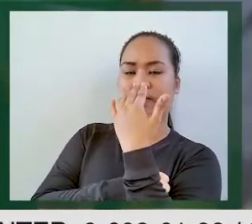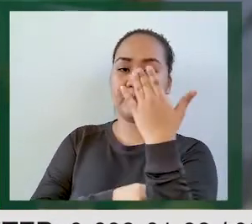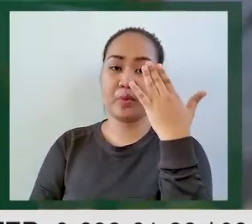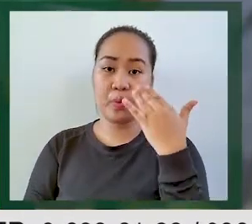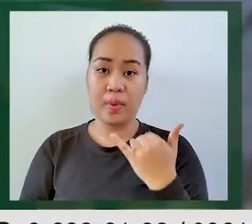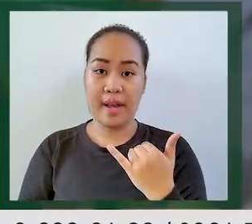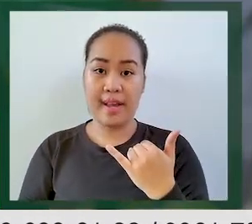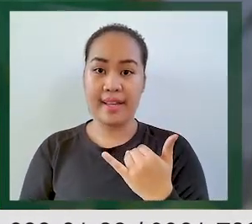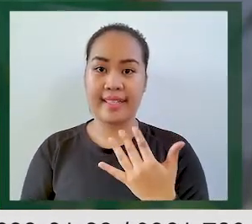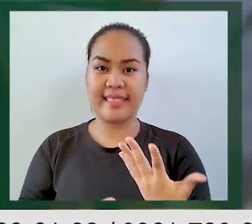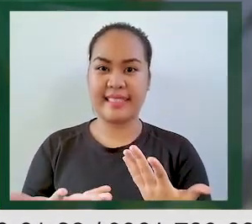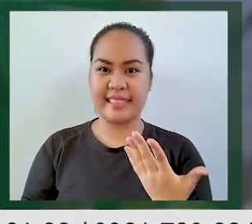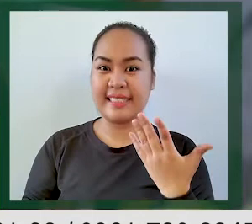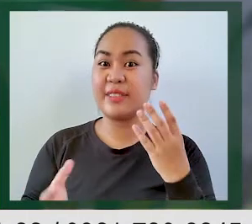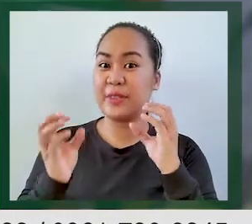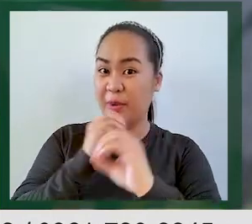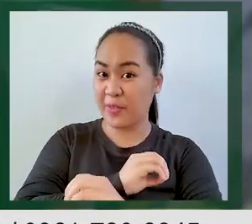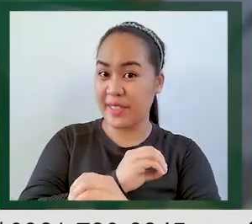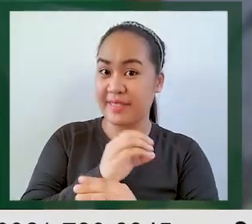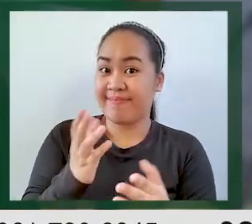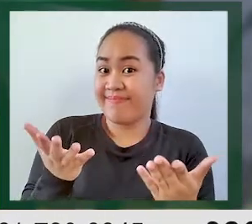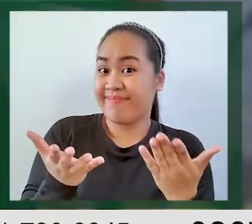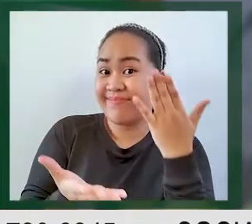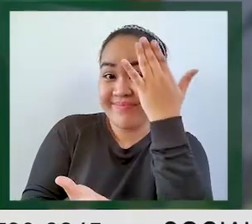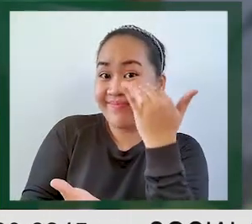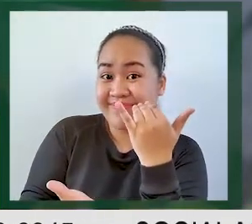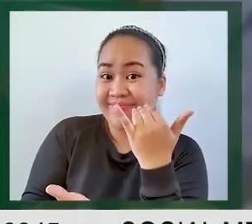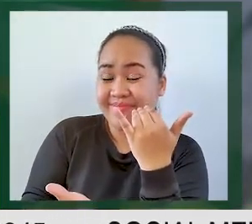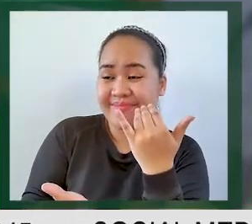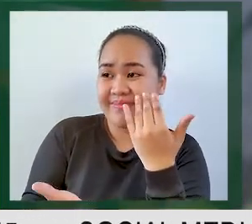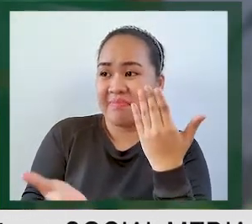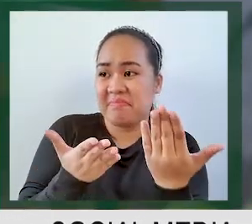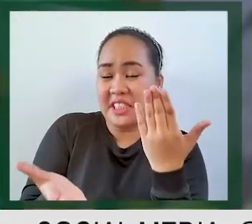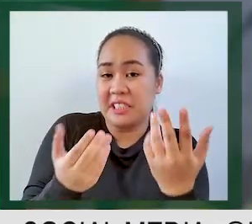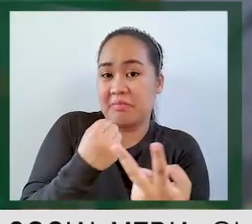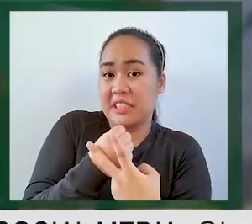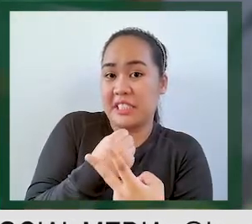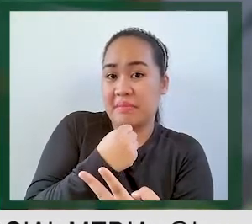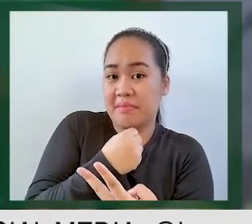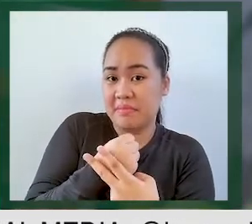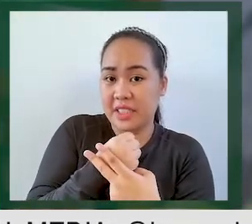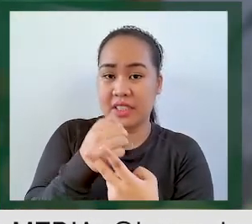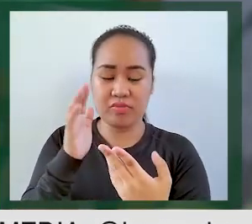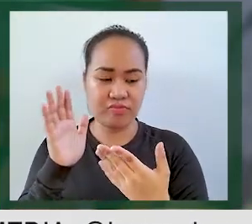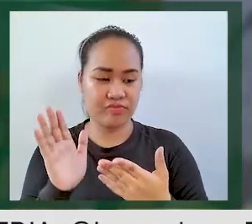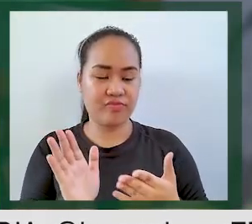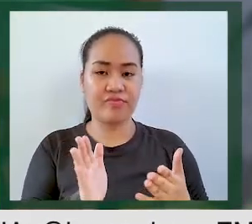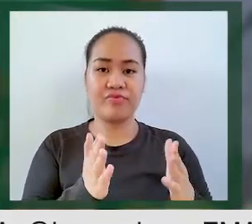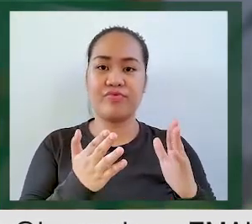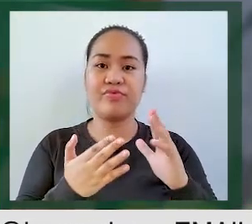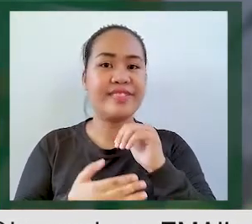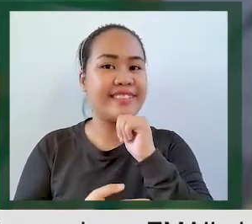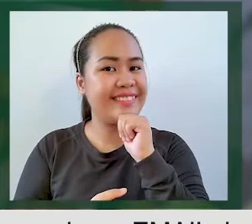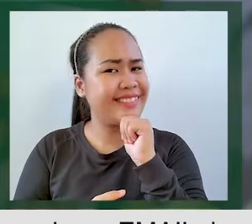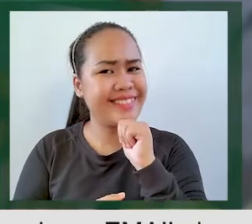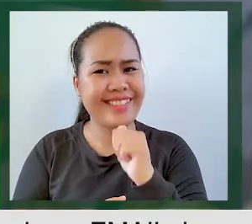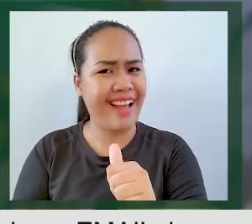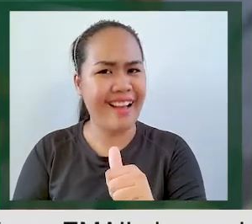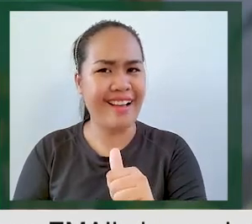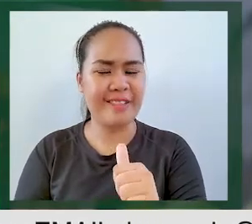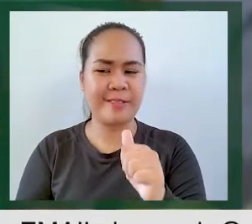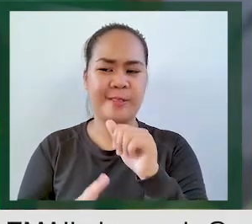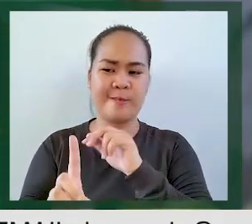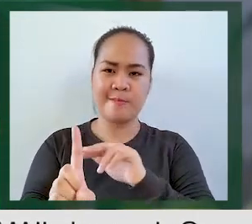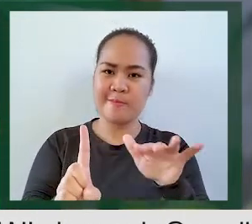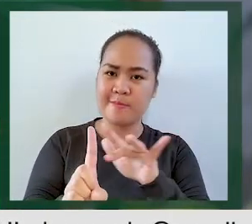familiarity sa ating mga katrabaho, 'di ba? Alam ko nakukulit na kayo, paulit-ulit ko sinasabi yan sa aking